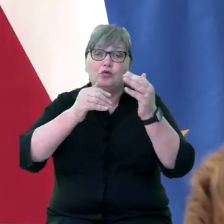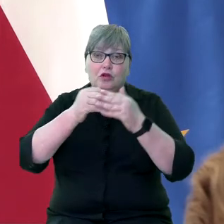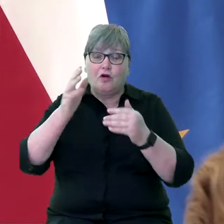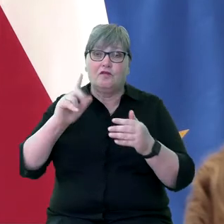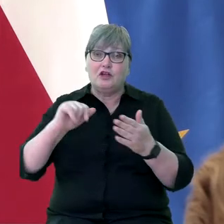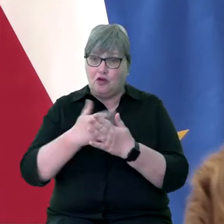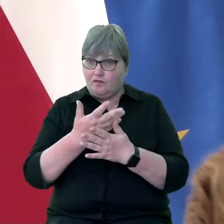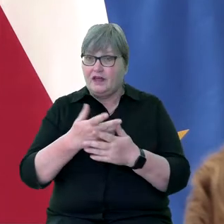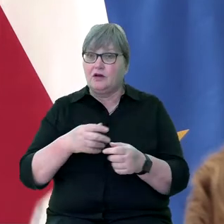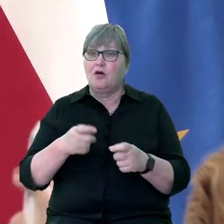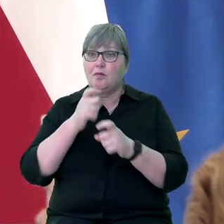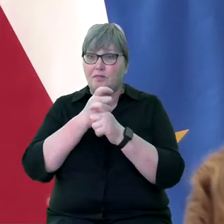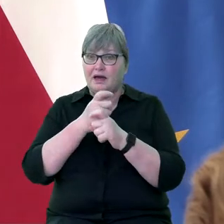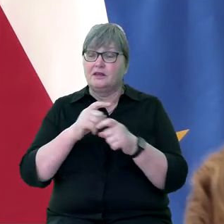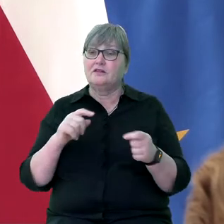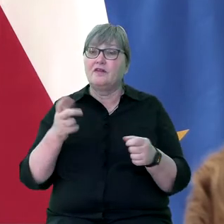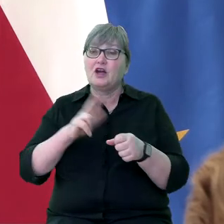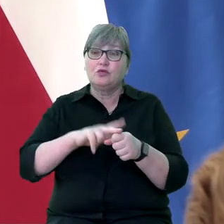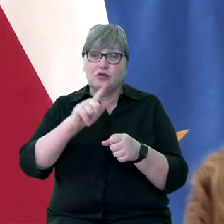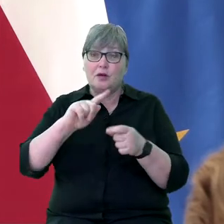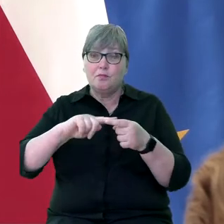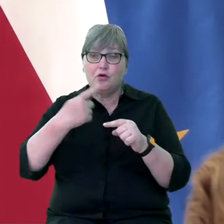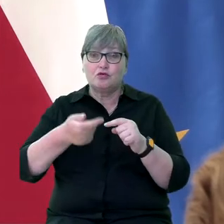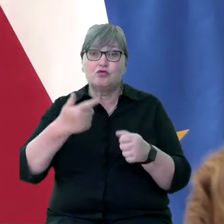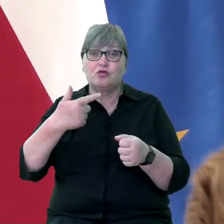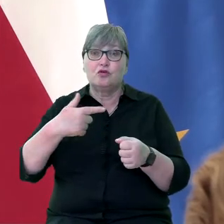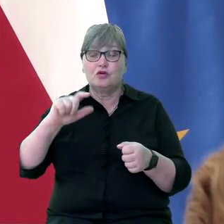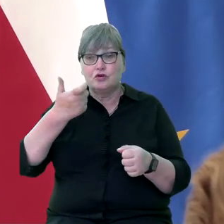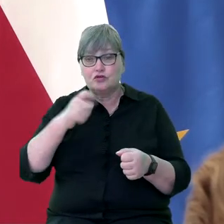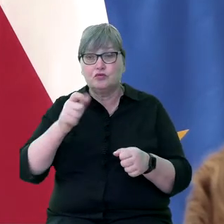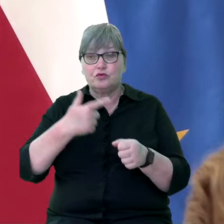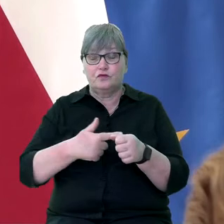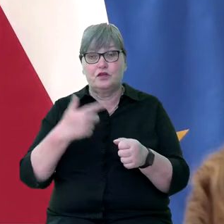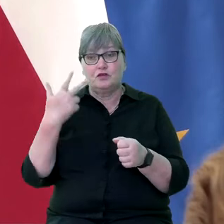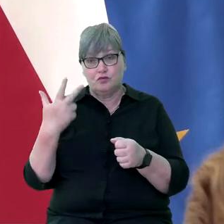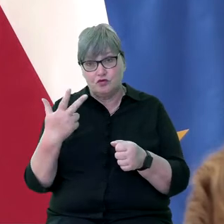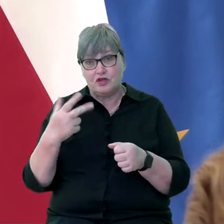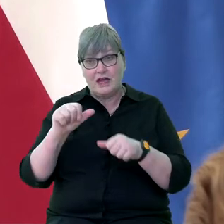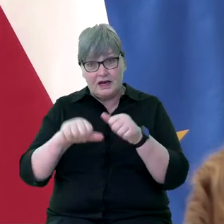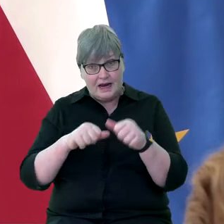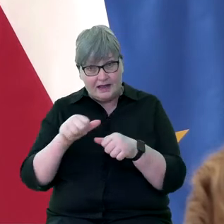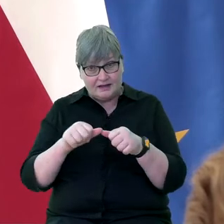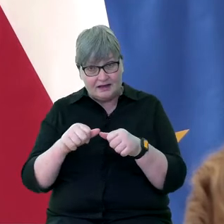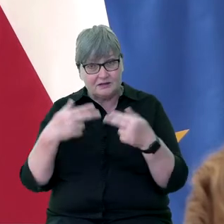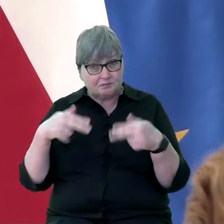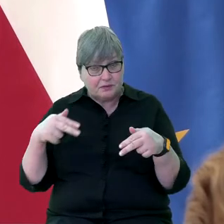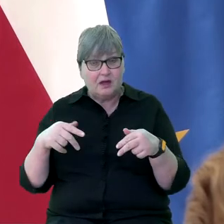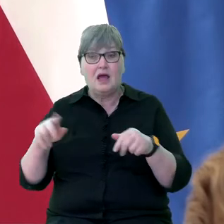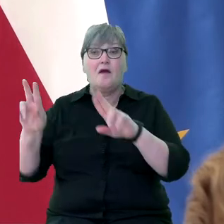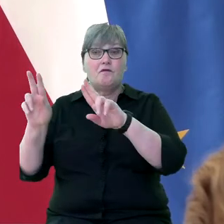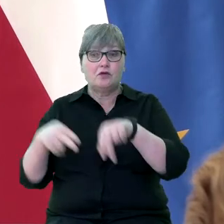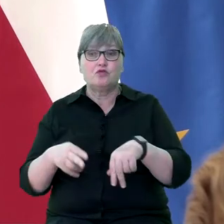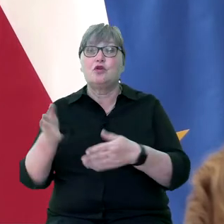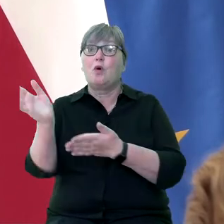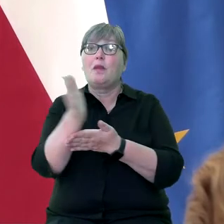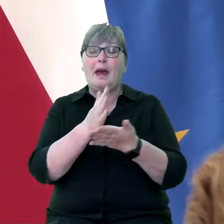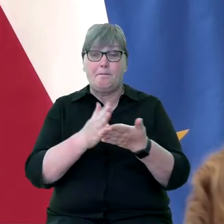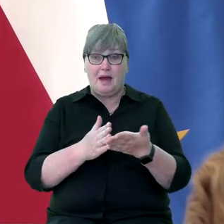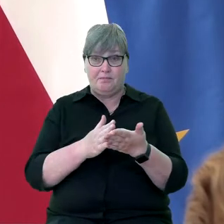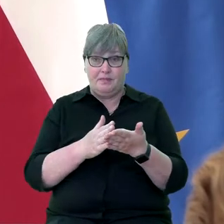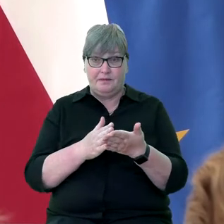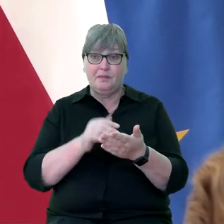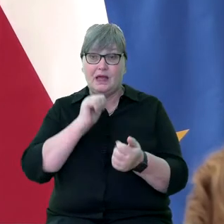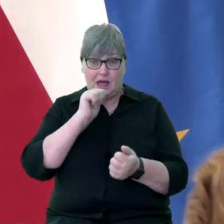123 latach politycznego niebytu wróciło na mapę Europy i świata. Kiedy dziś